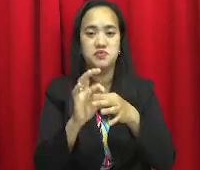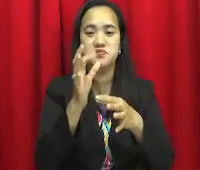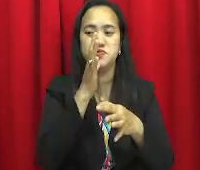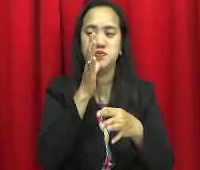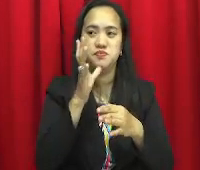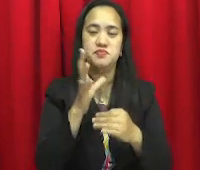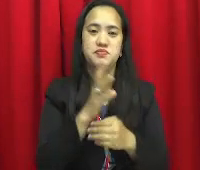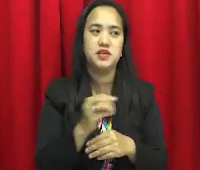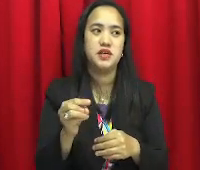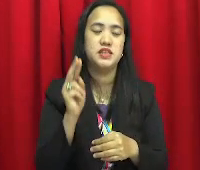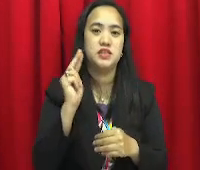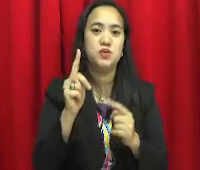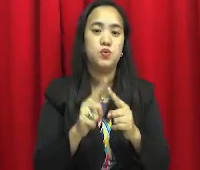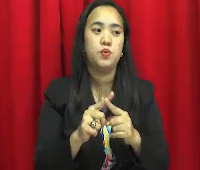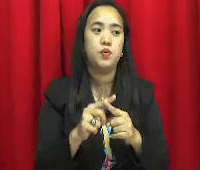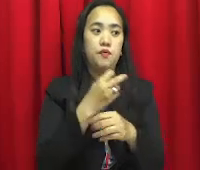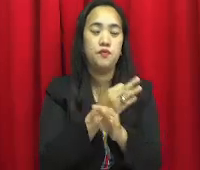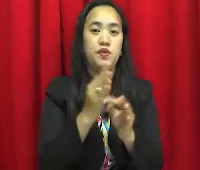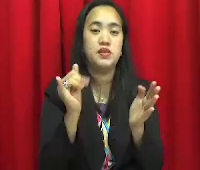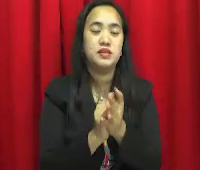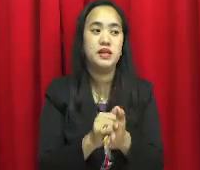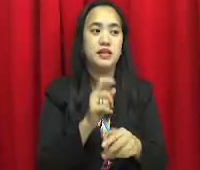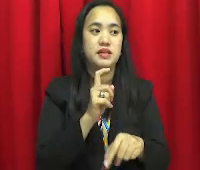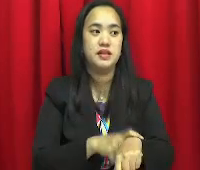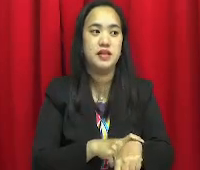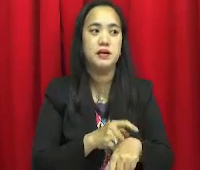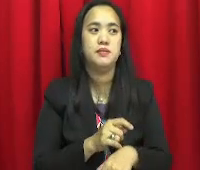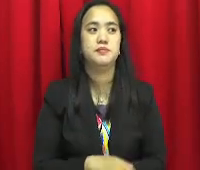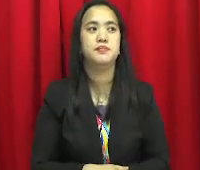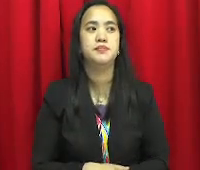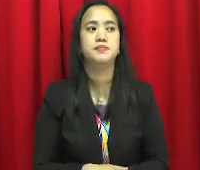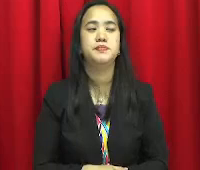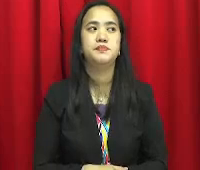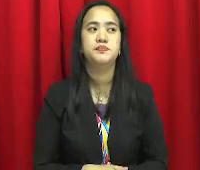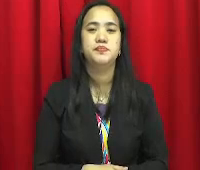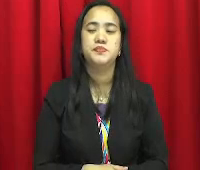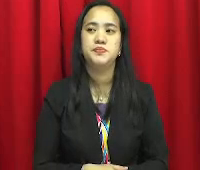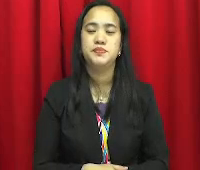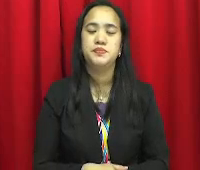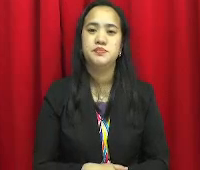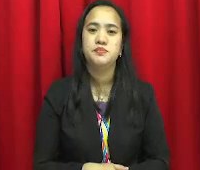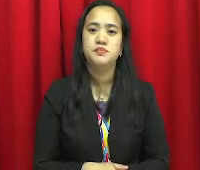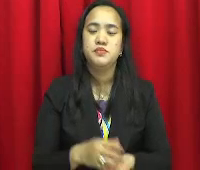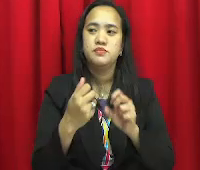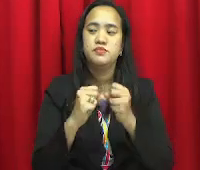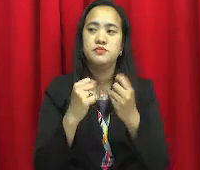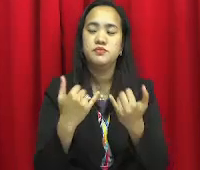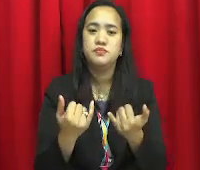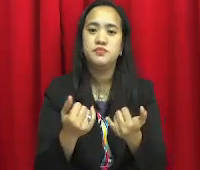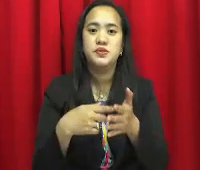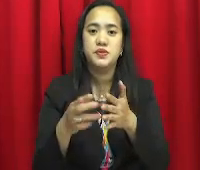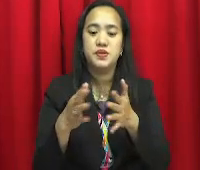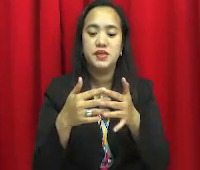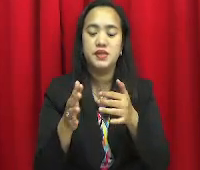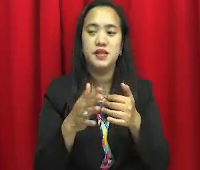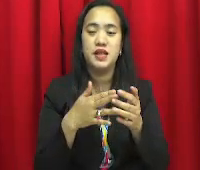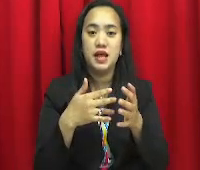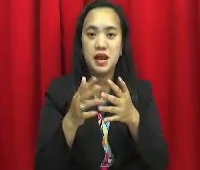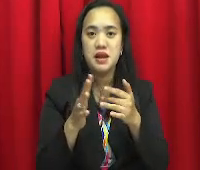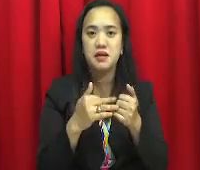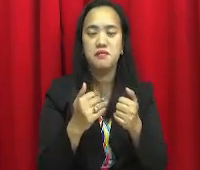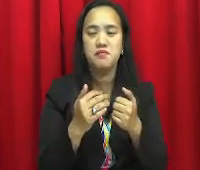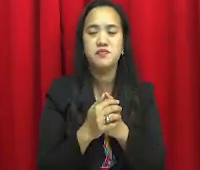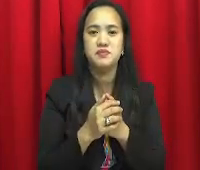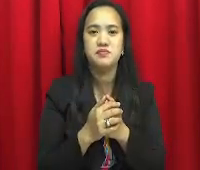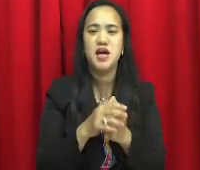Mag-manage ng time. Oo, mm-hmm. Hindi siya marunong mag-manage ng time niya. Kung ano lang yung gusto niyang gawin, yun lang yung gagawin niya at hindi siya